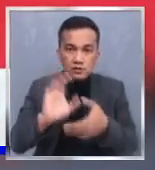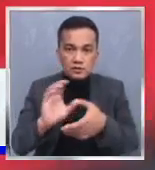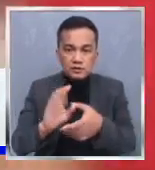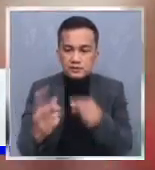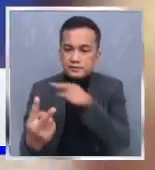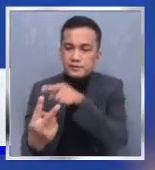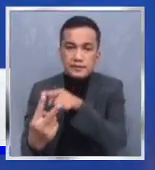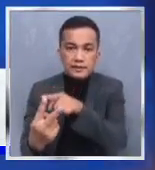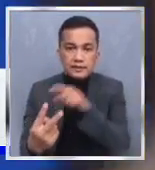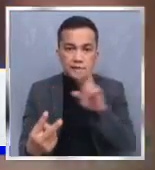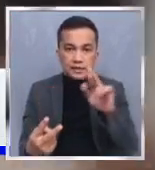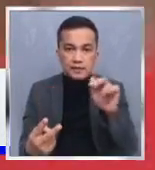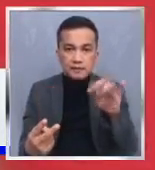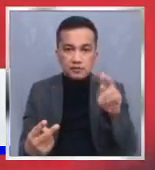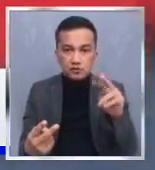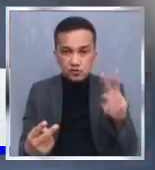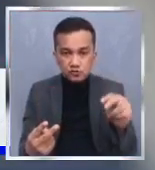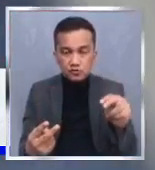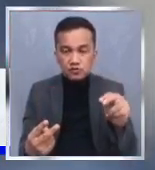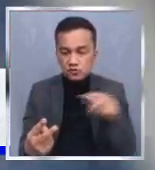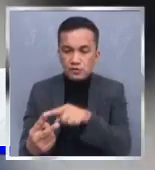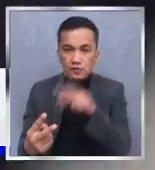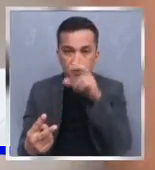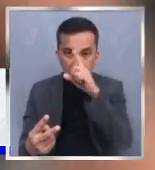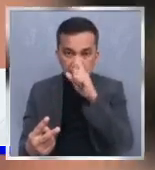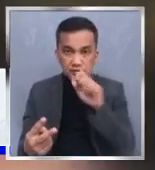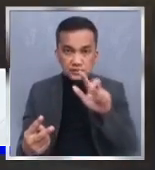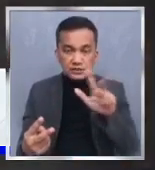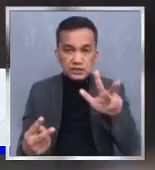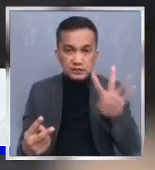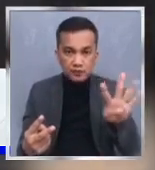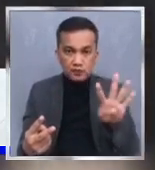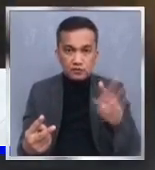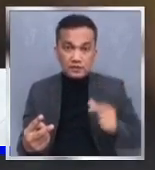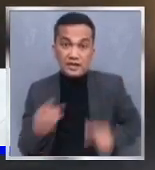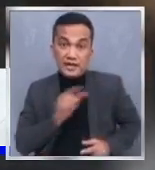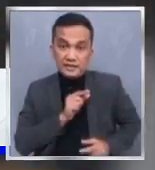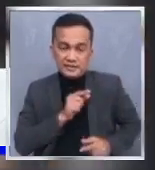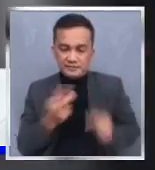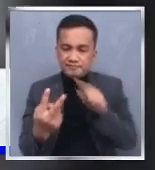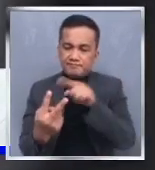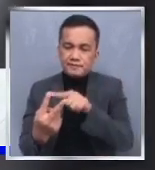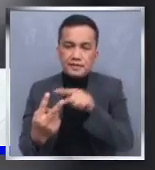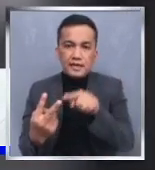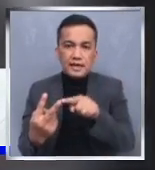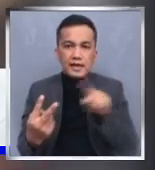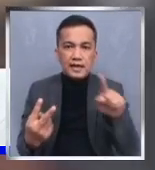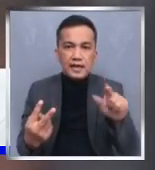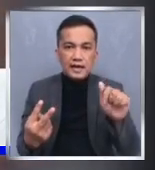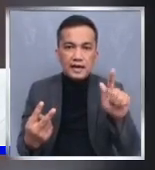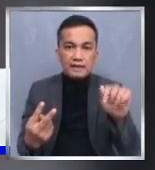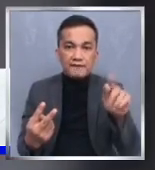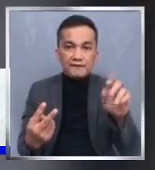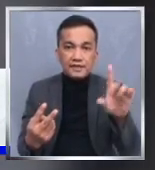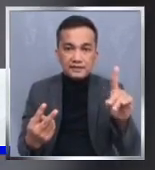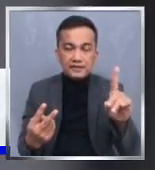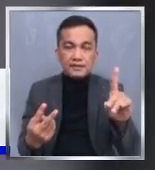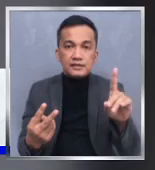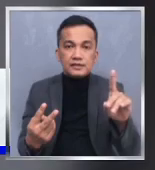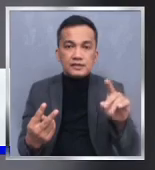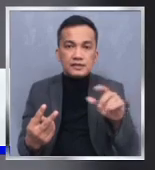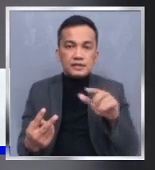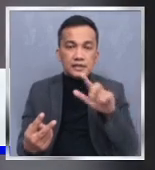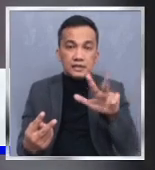Ramadon Prieto, 34 anyos, isang security guard, at Alfred Rebamontan, 38 taong gulang,